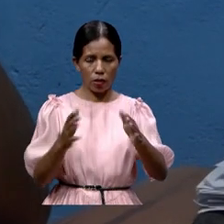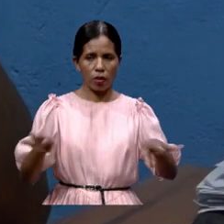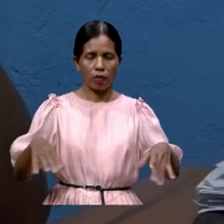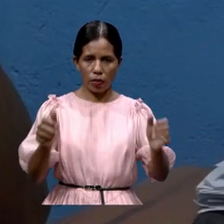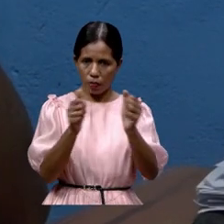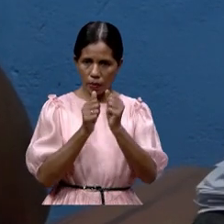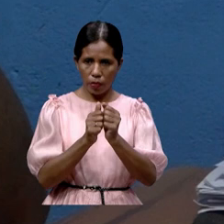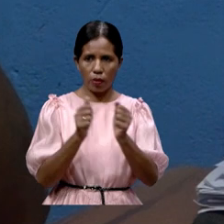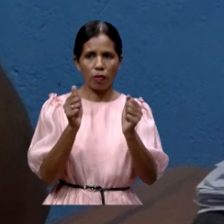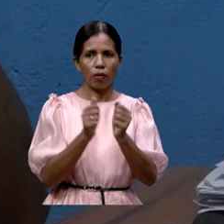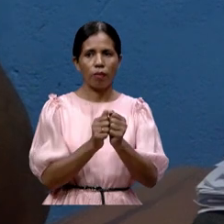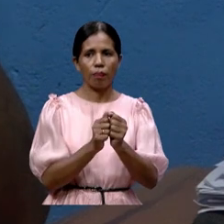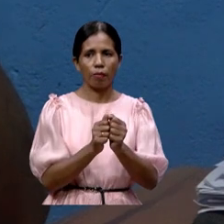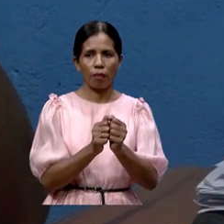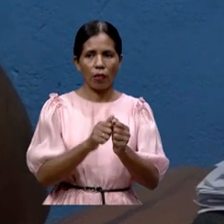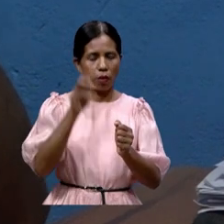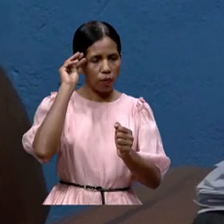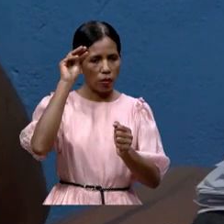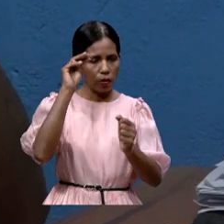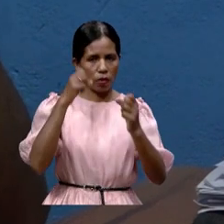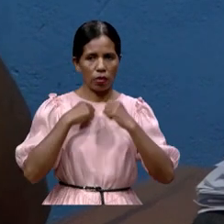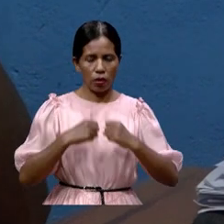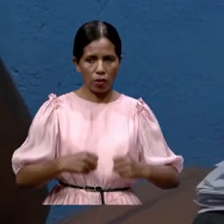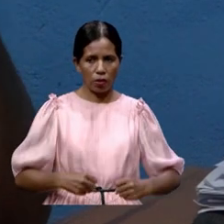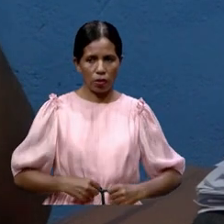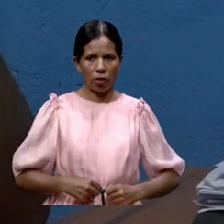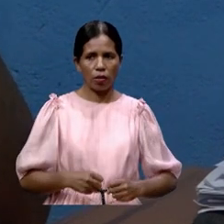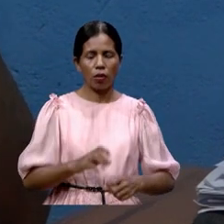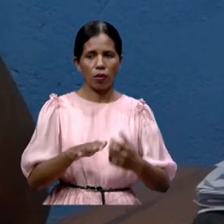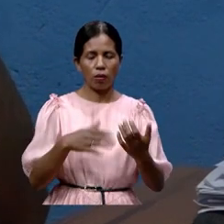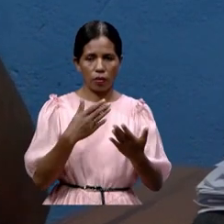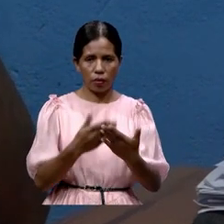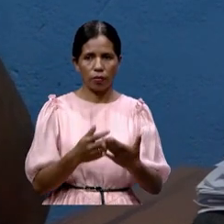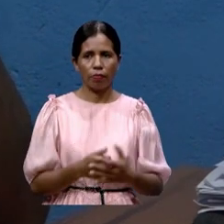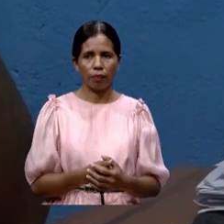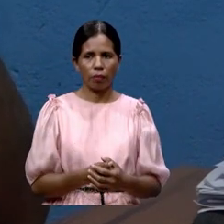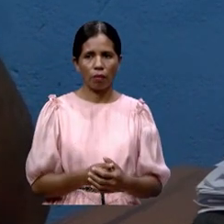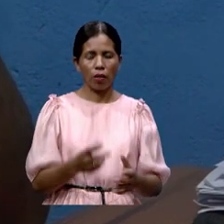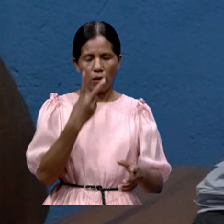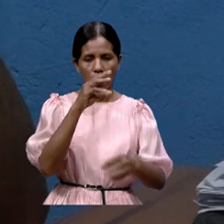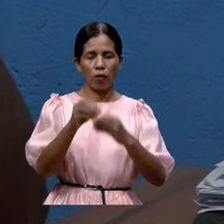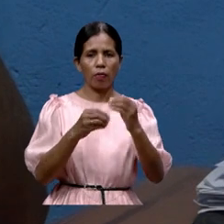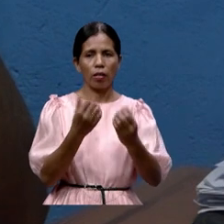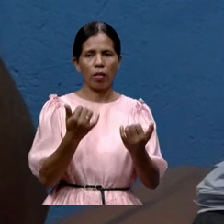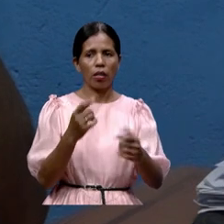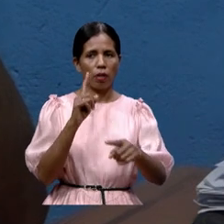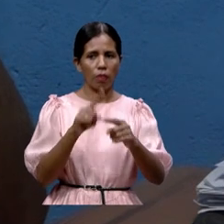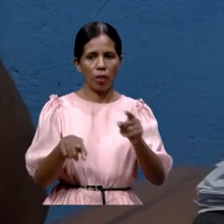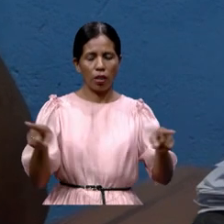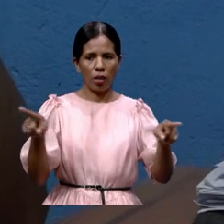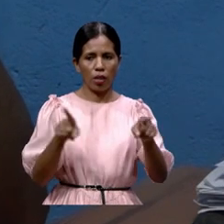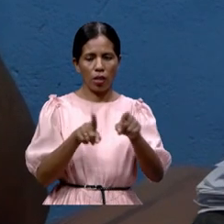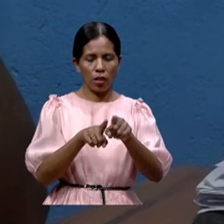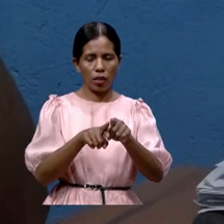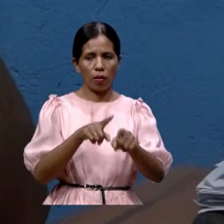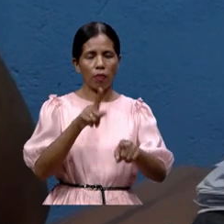ko Mister Saudi, postu Saudi sira, atau sigur ada ne, atau label hal tratamen tuh hanya sama MH tuh